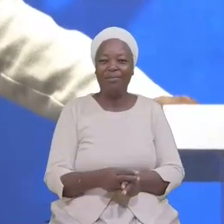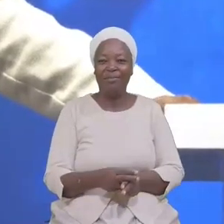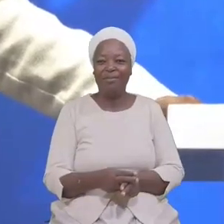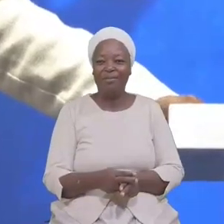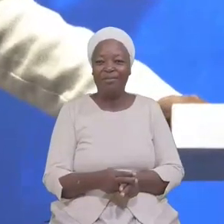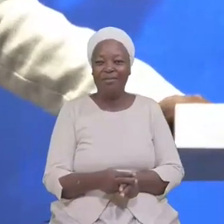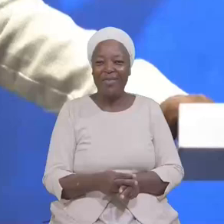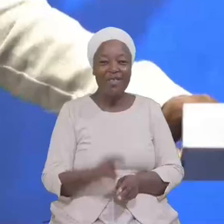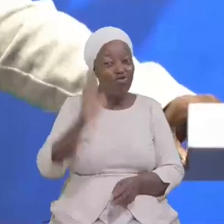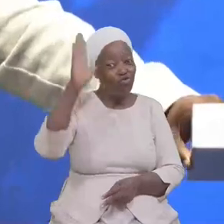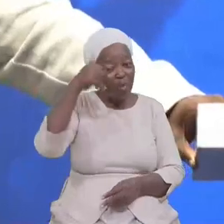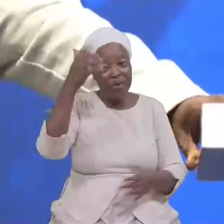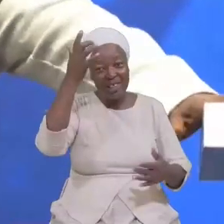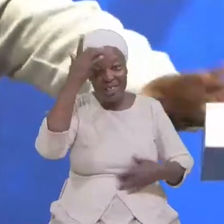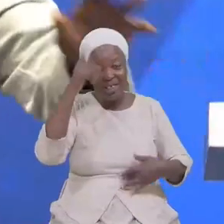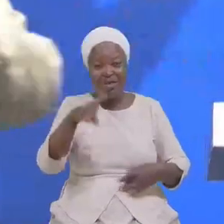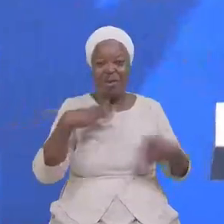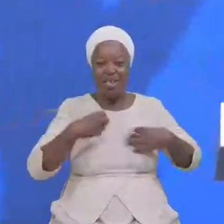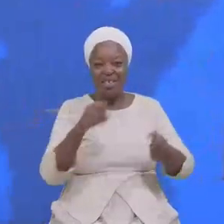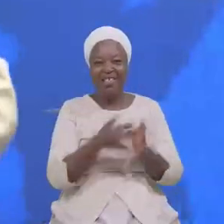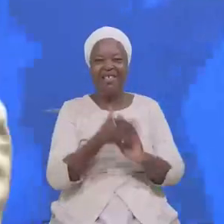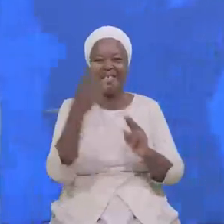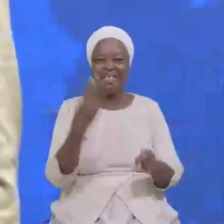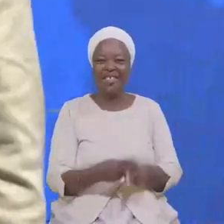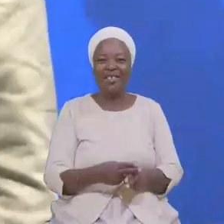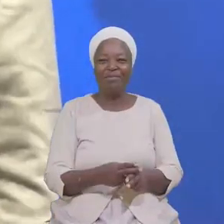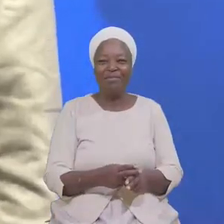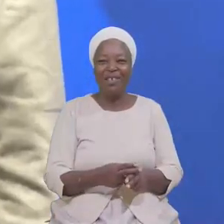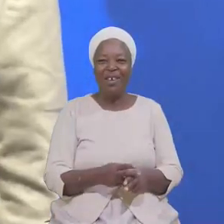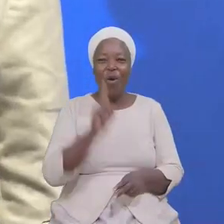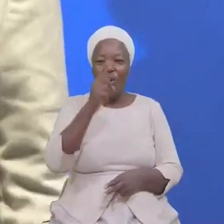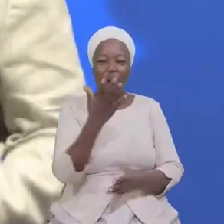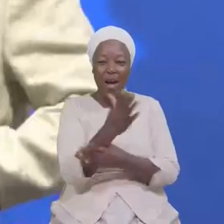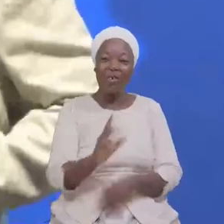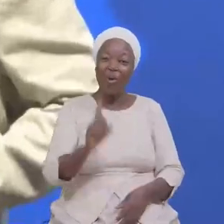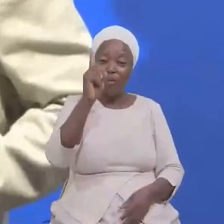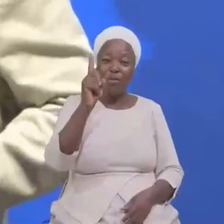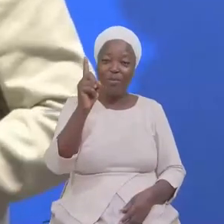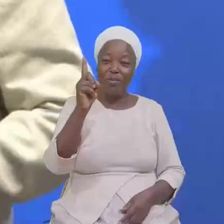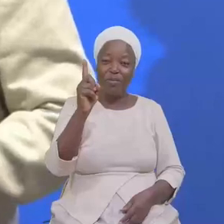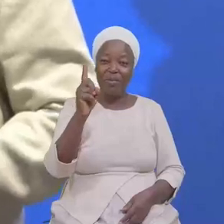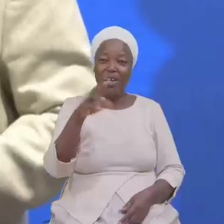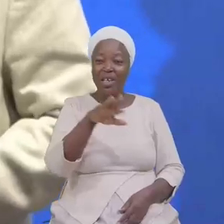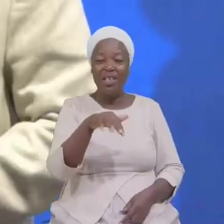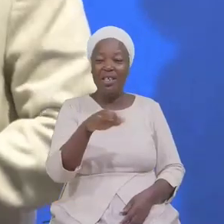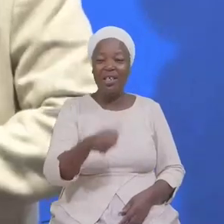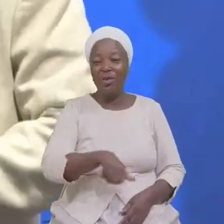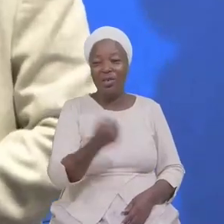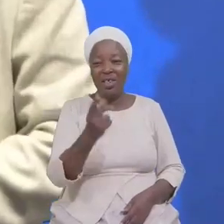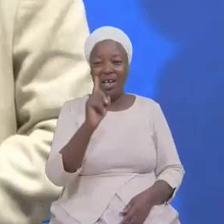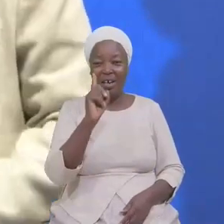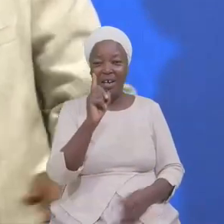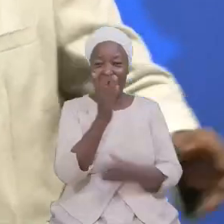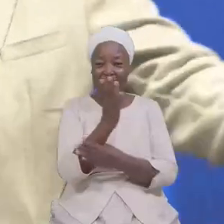Maladie incurable, tu es guéri. Une main levée et tu mets l'autre main là où tu as le